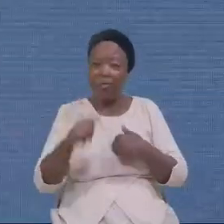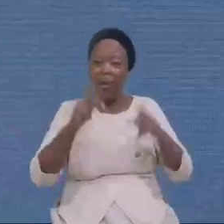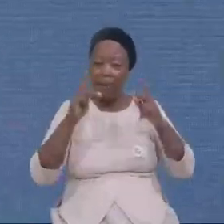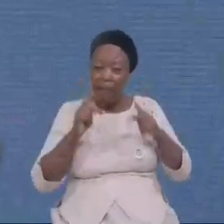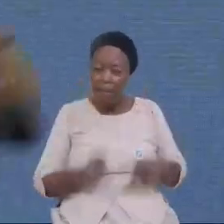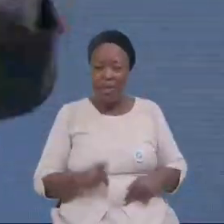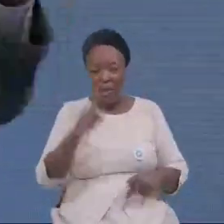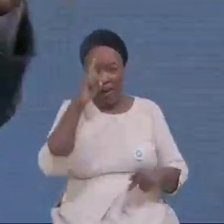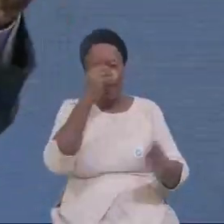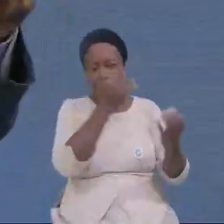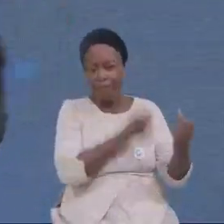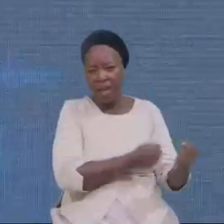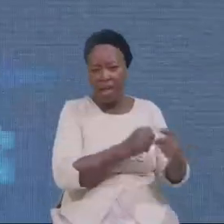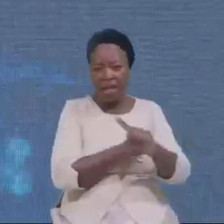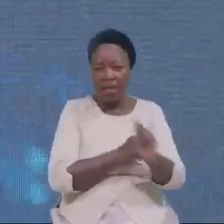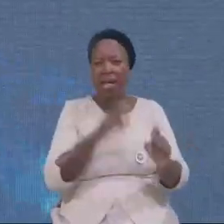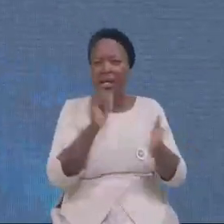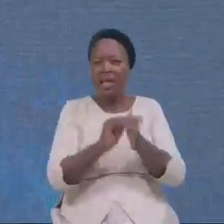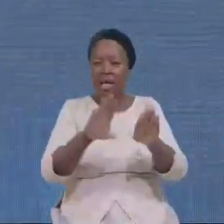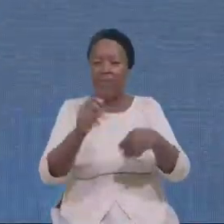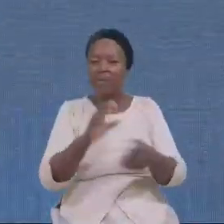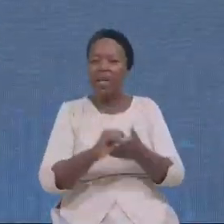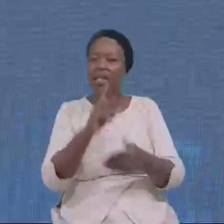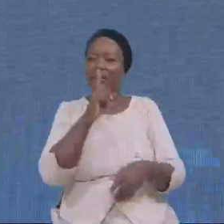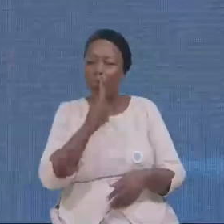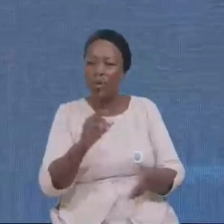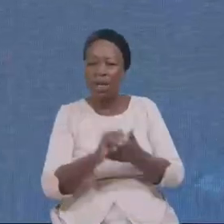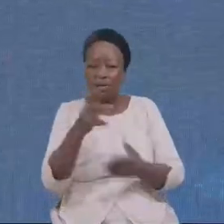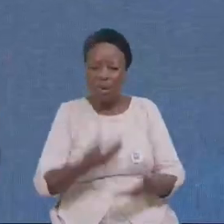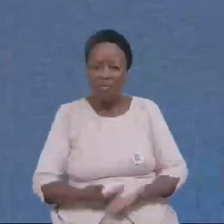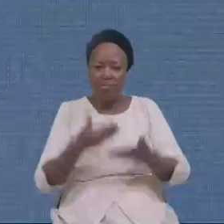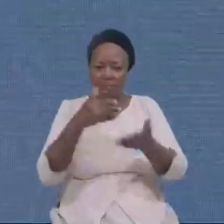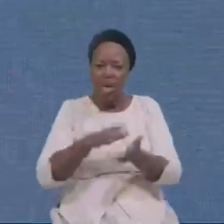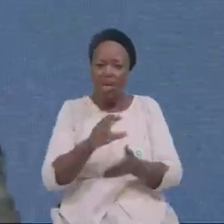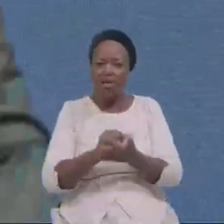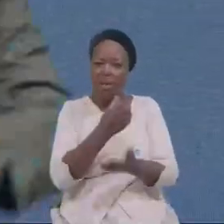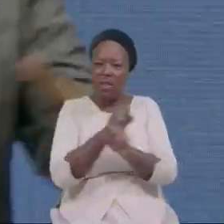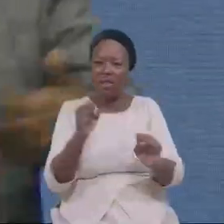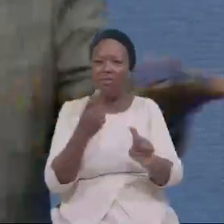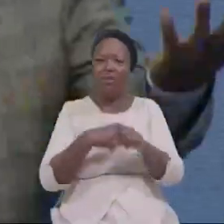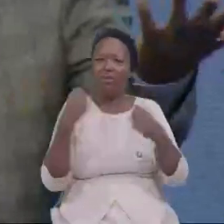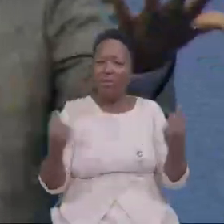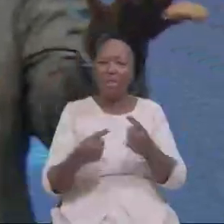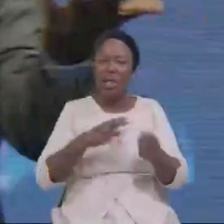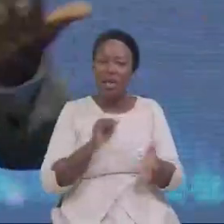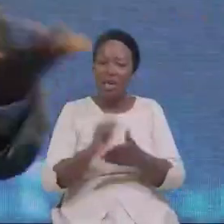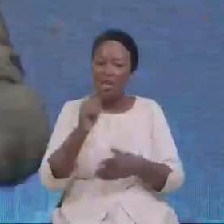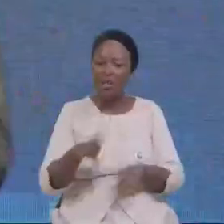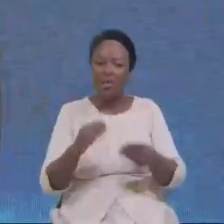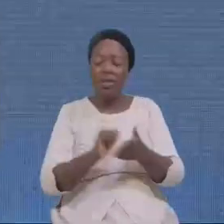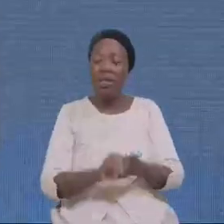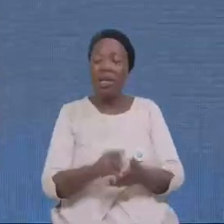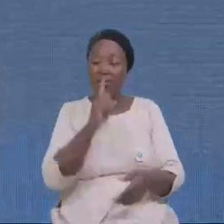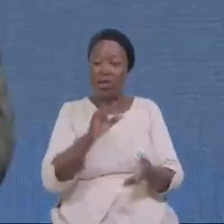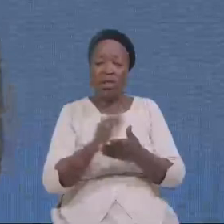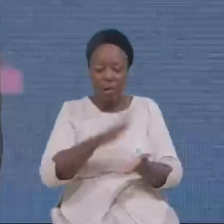foi personnelle? Qui te donne l'assurance que tu es sauvé, qui te donne l'assurance que tu as été